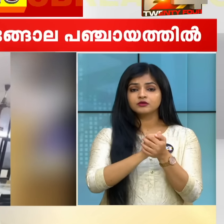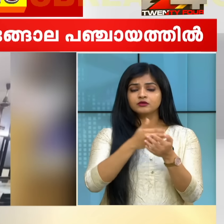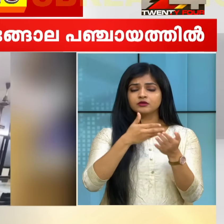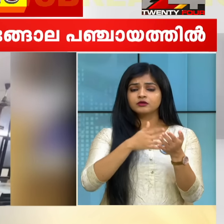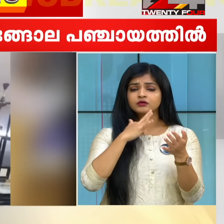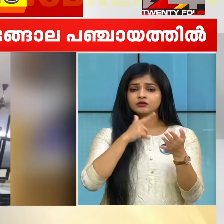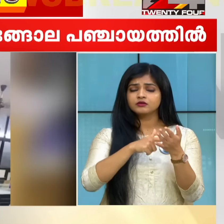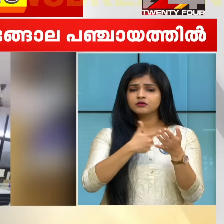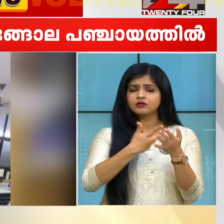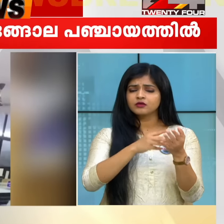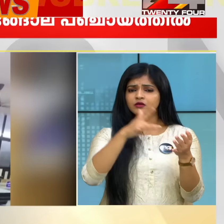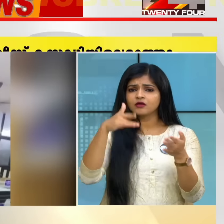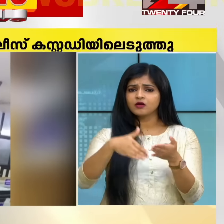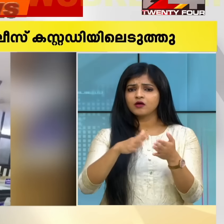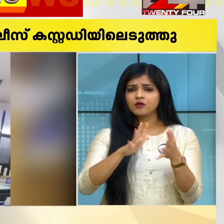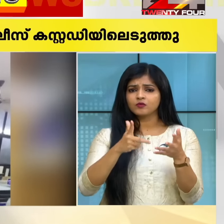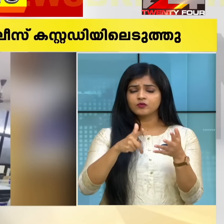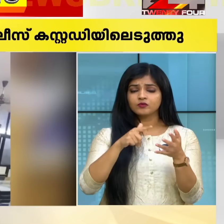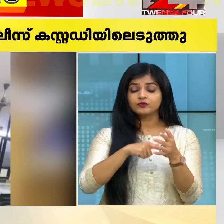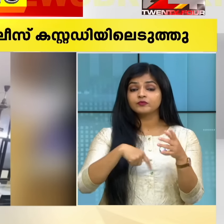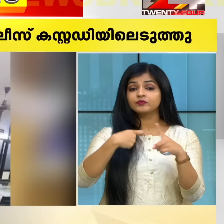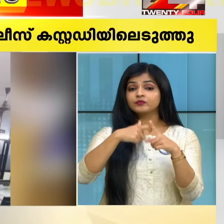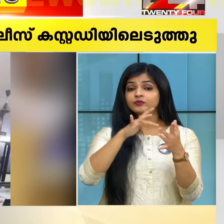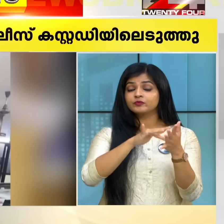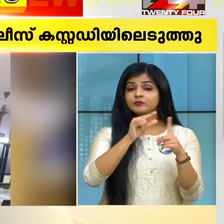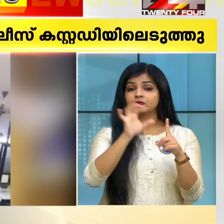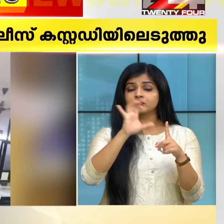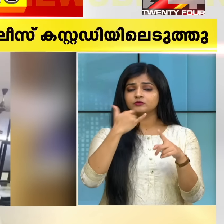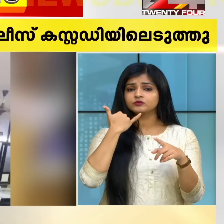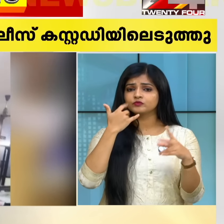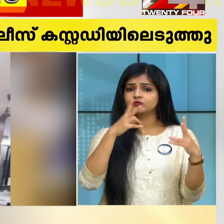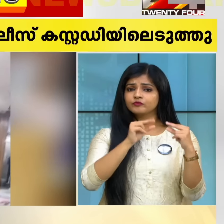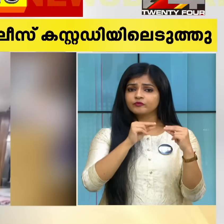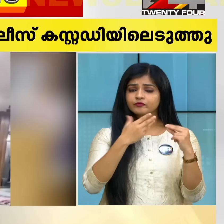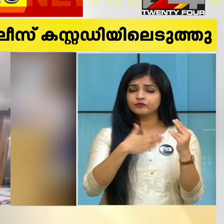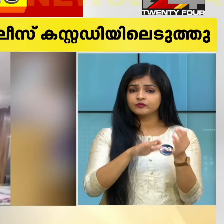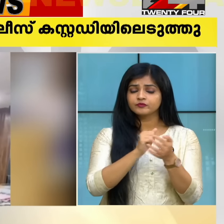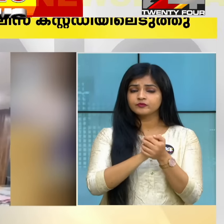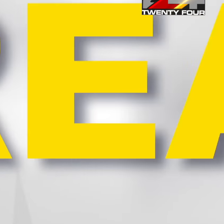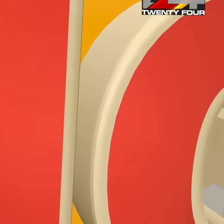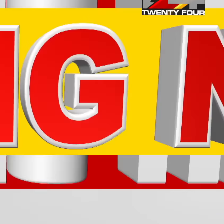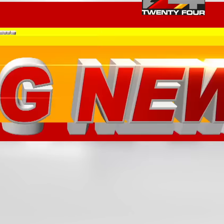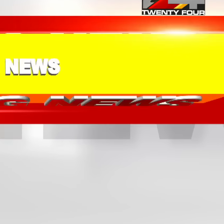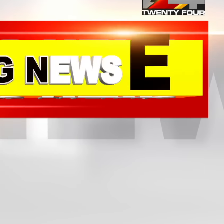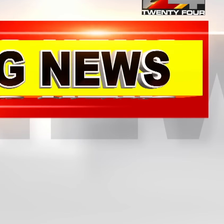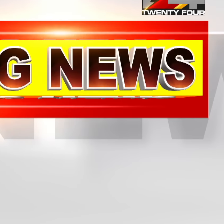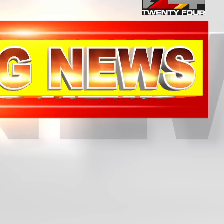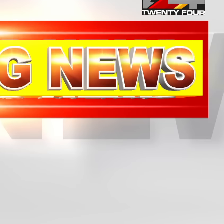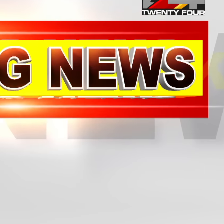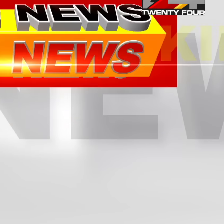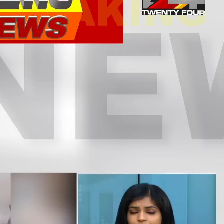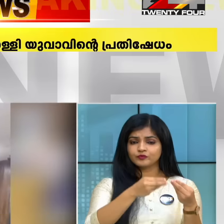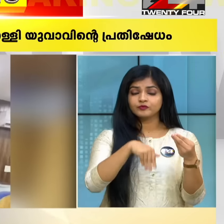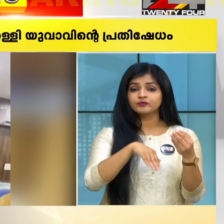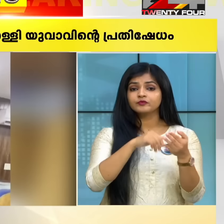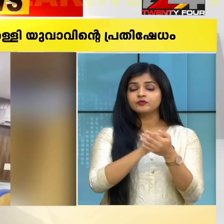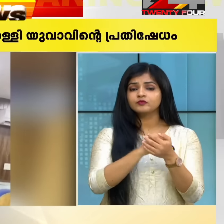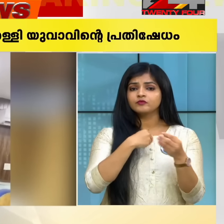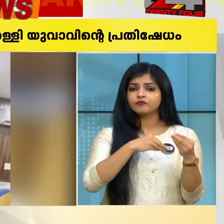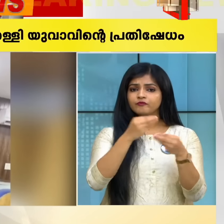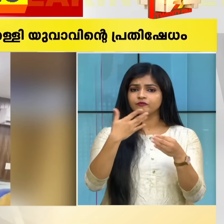അതിനുശേഷം ഞാൻ കടനാട് പഞ്ചായത്ത് സെക്രട്ടറി വിളിച്ചു വെച്ചു, പറഞ്ഞു ഞങ്ങൾ ഹരിതകർമ്മസേനയ്ക്ക് കൈമാറിയ വേസ്റ്റ് ആണെന്ന് പറഞ്ഞു. അപ്പൊ